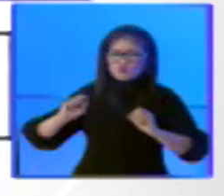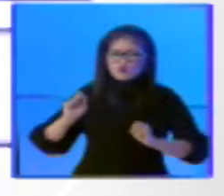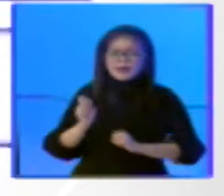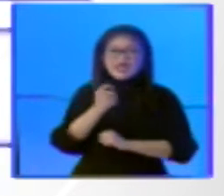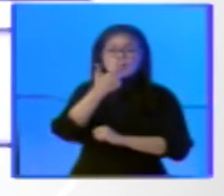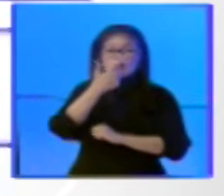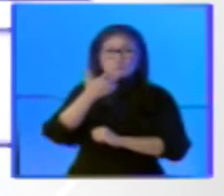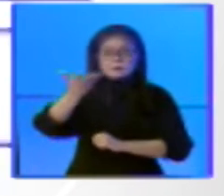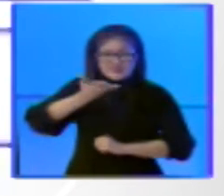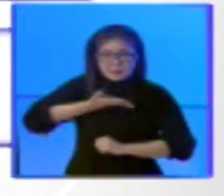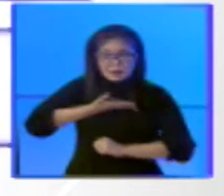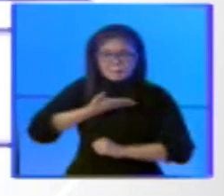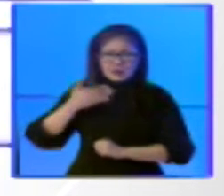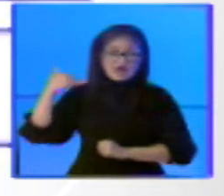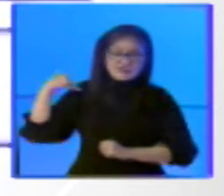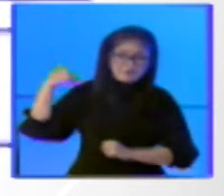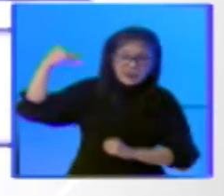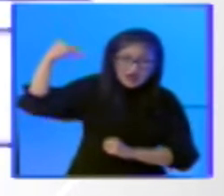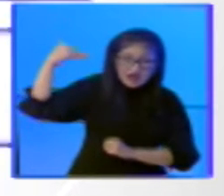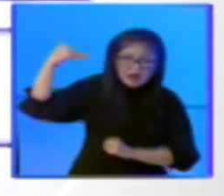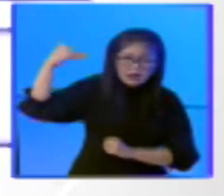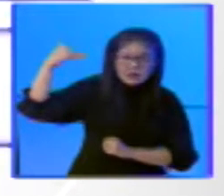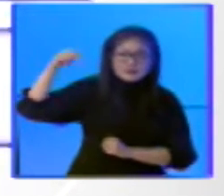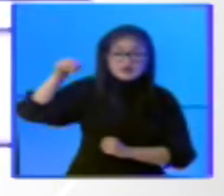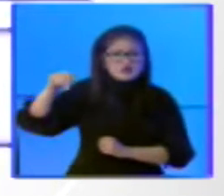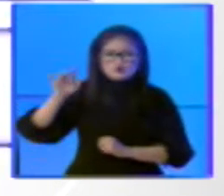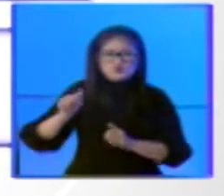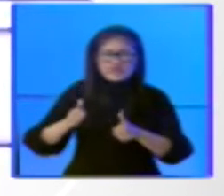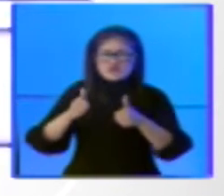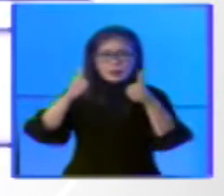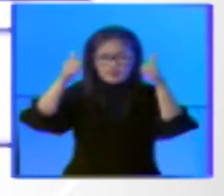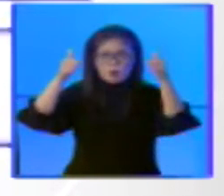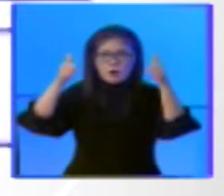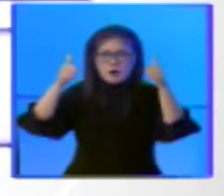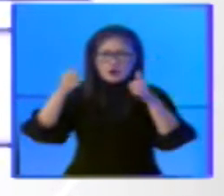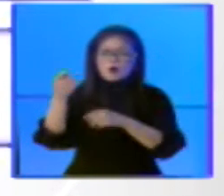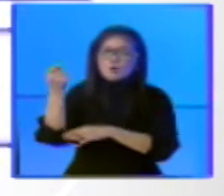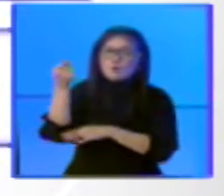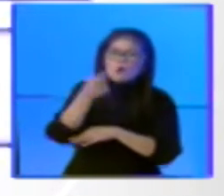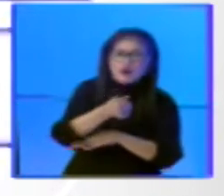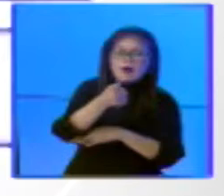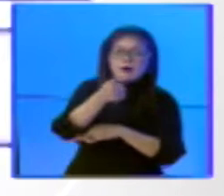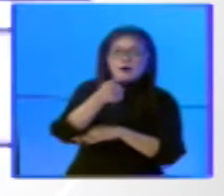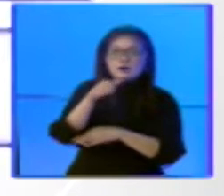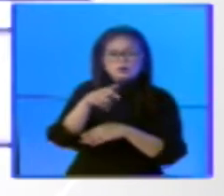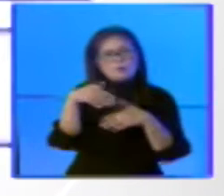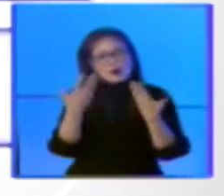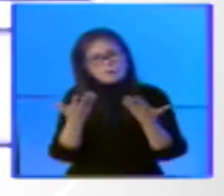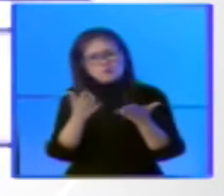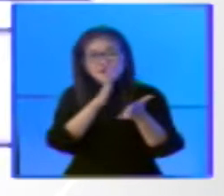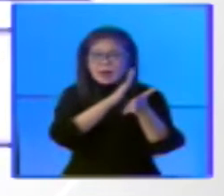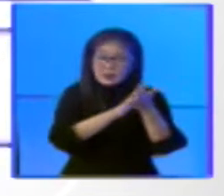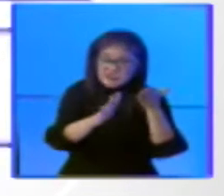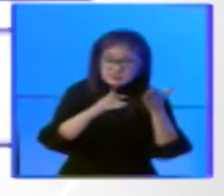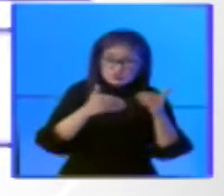mendapatkan pengangkatan atau kenaikan pangkat secara istimewa pemberian sejumlah uang sekaligus atau berkala dan